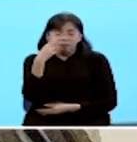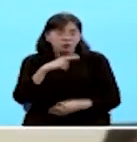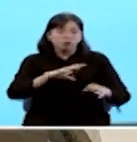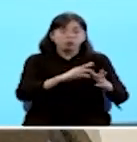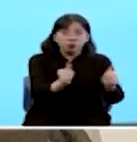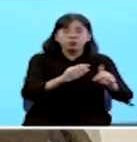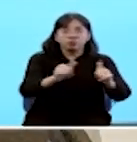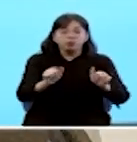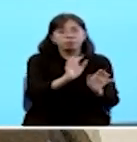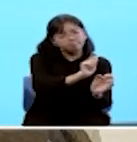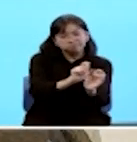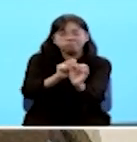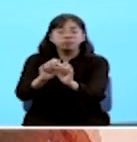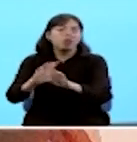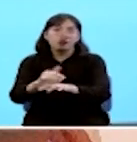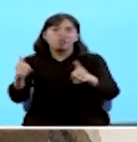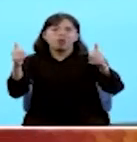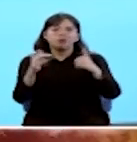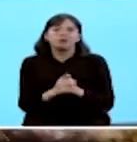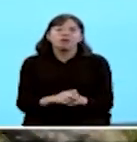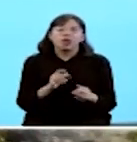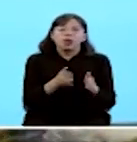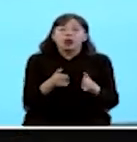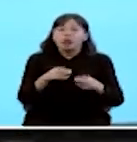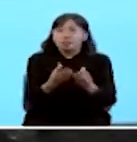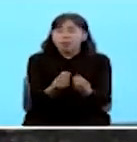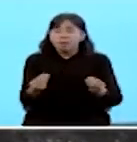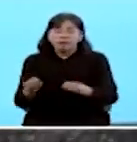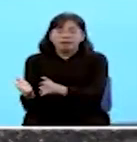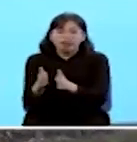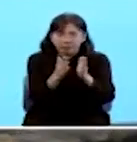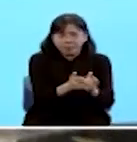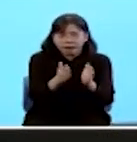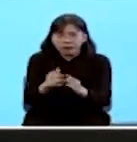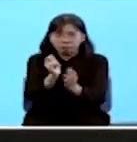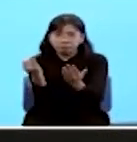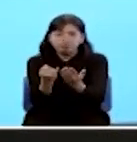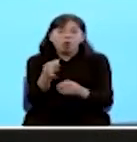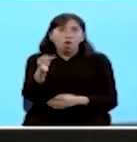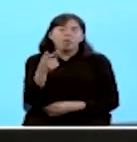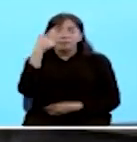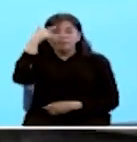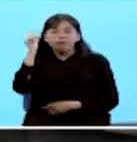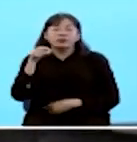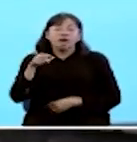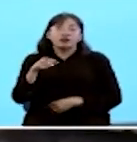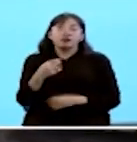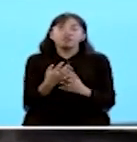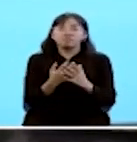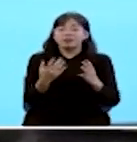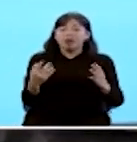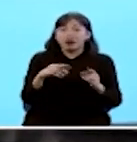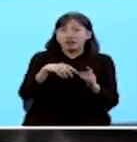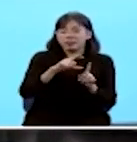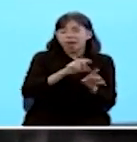kemudian diaplikasikan. Salah satunya adalah penataan taman kota, serta konsep kota pintar yang kini banyak ditiru di daerah